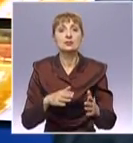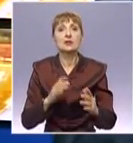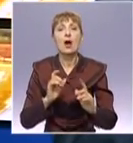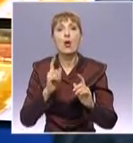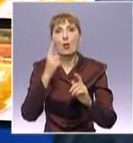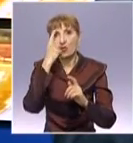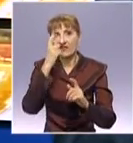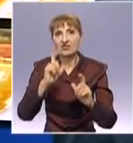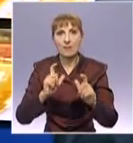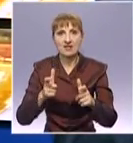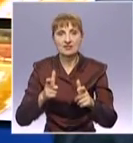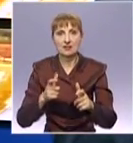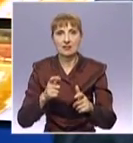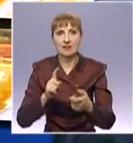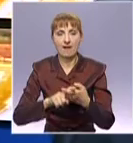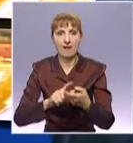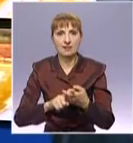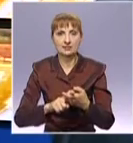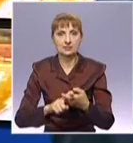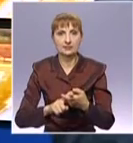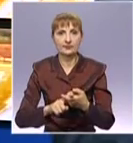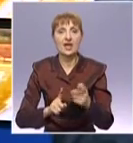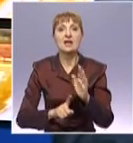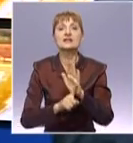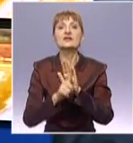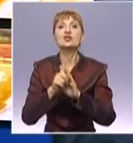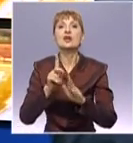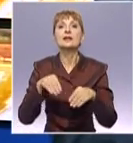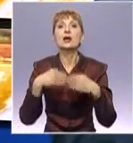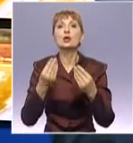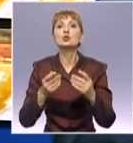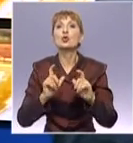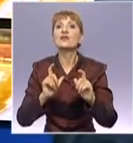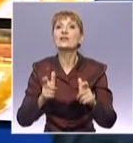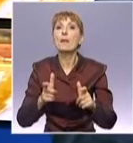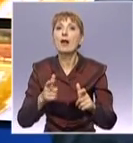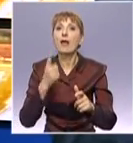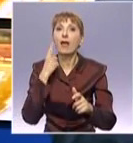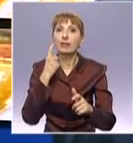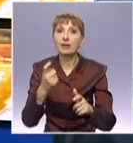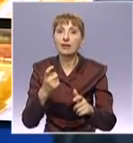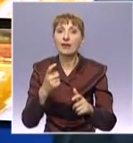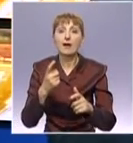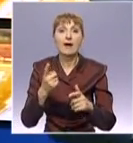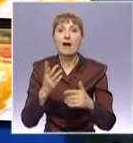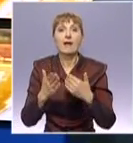уведомительный характер, то есть, и, скажем, вначале дается уведомление, то есть предупреждается,